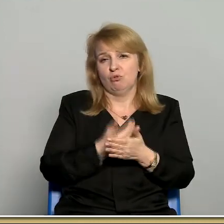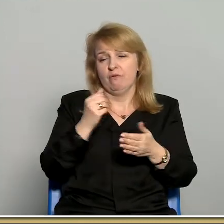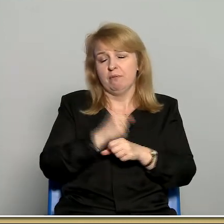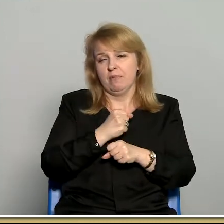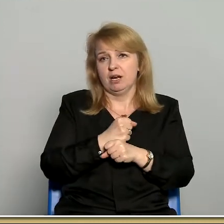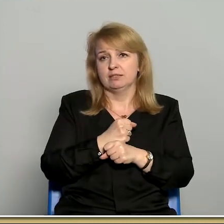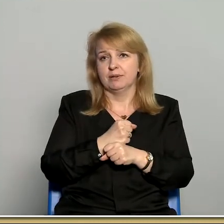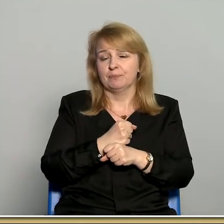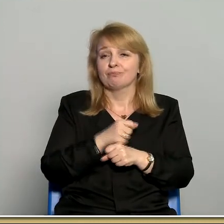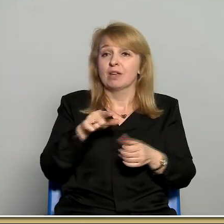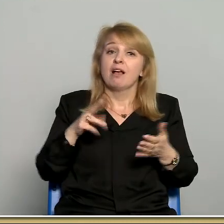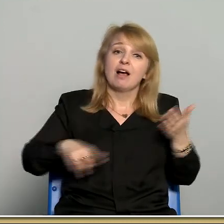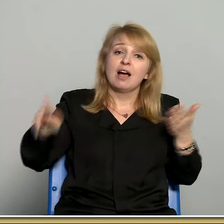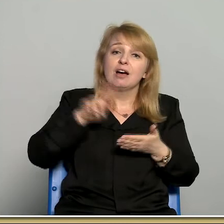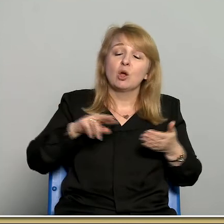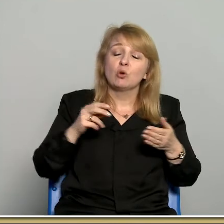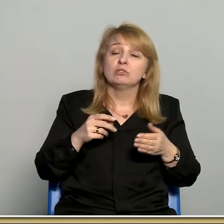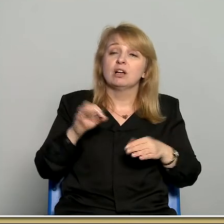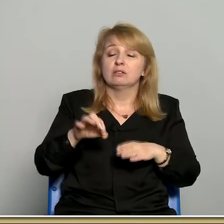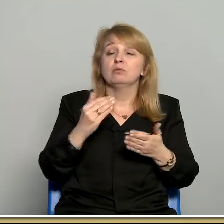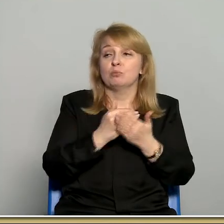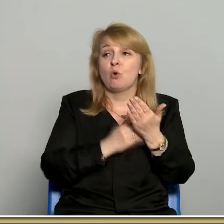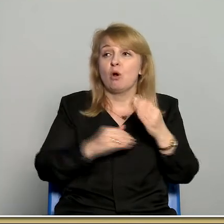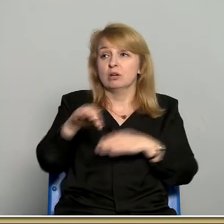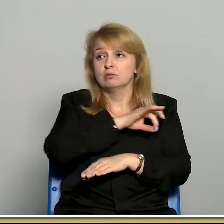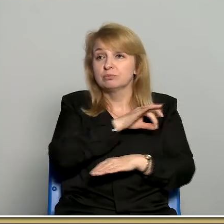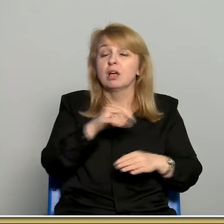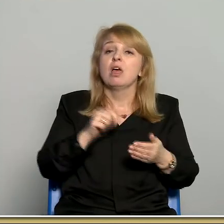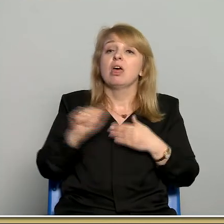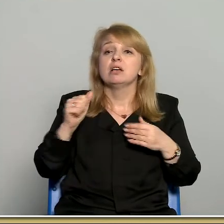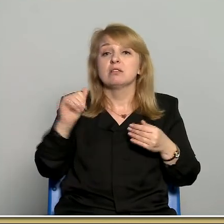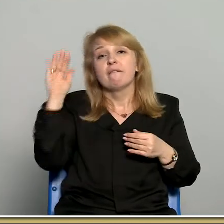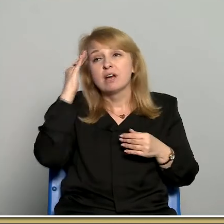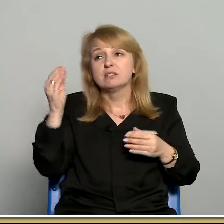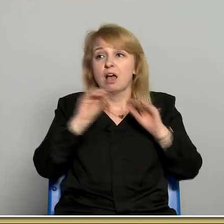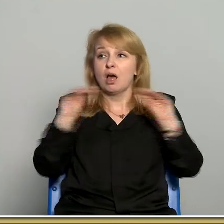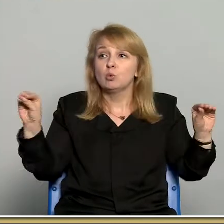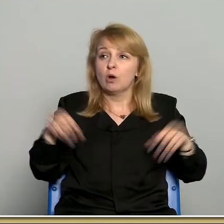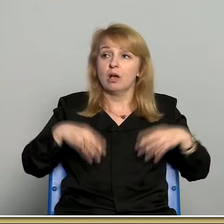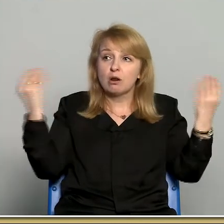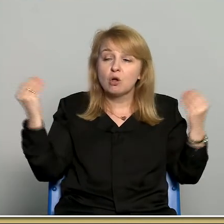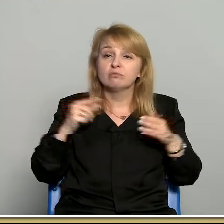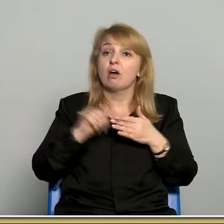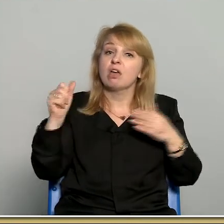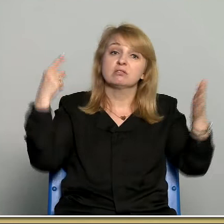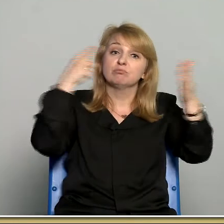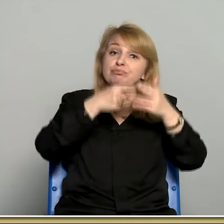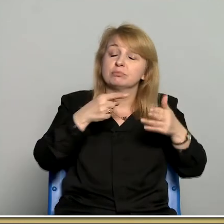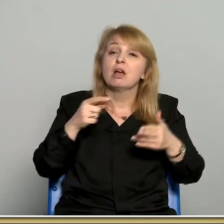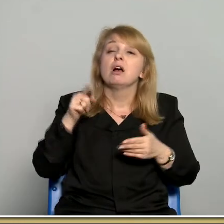Zwłaszcza, że Regionalny Program Operacyjny, jak i Program Operacyjny Wiedza Edukacja Rozwój dedykowane są